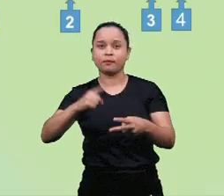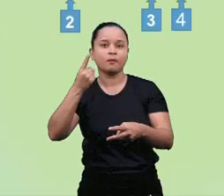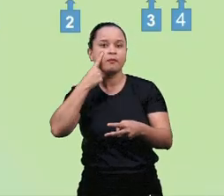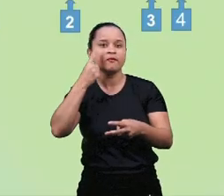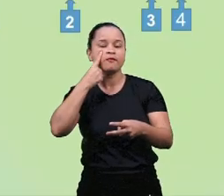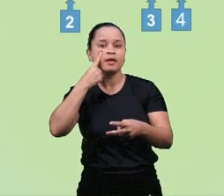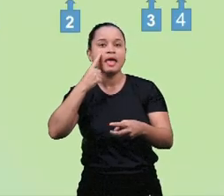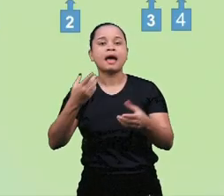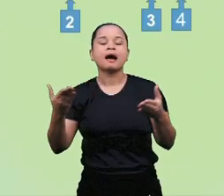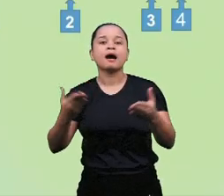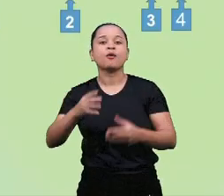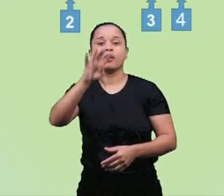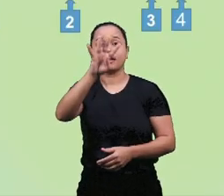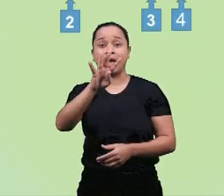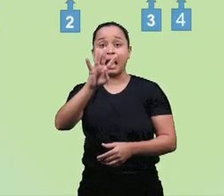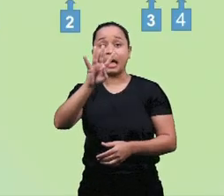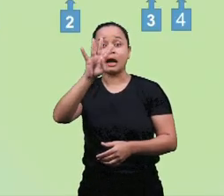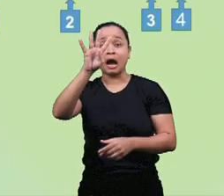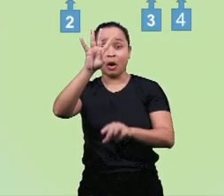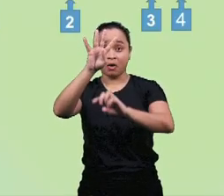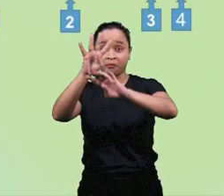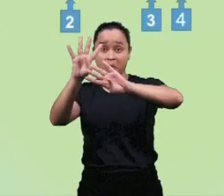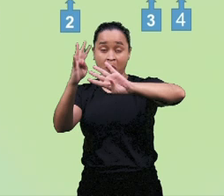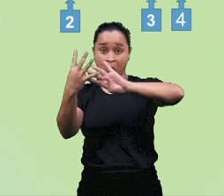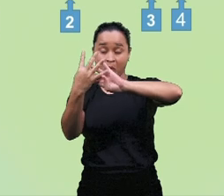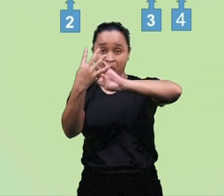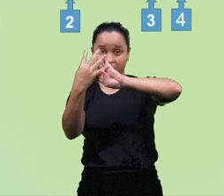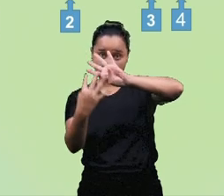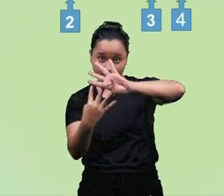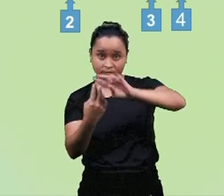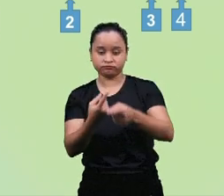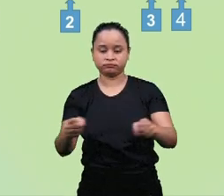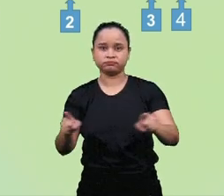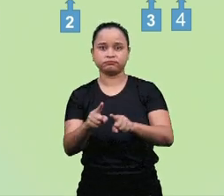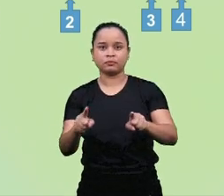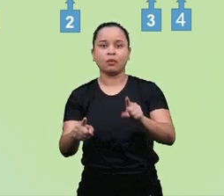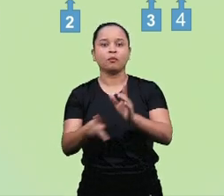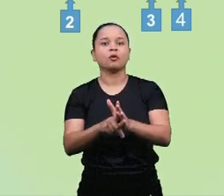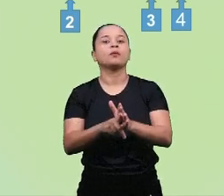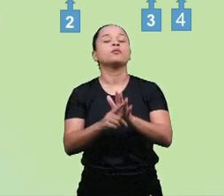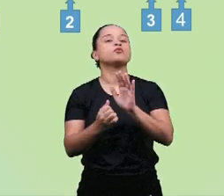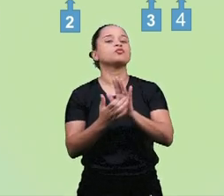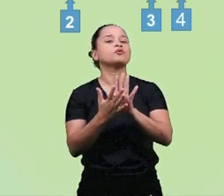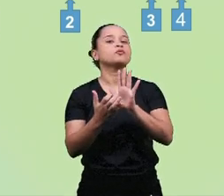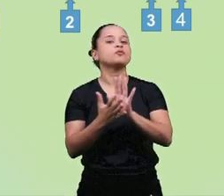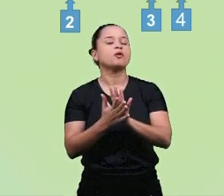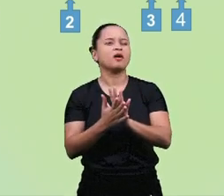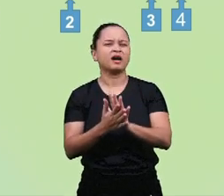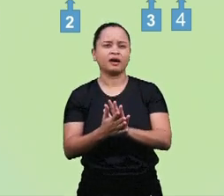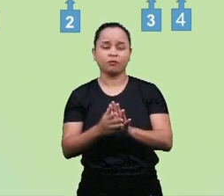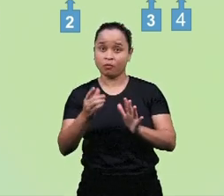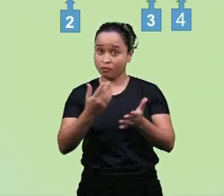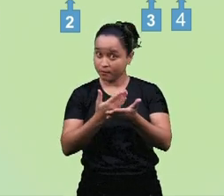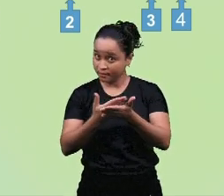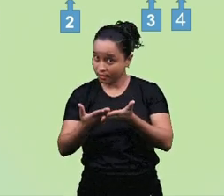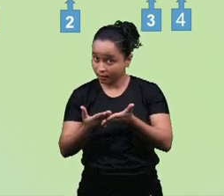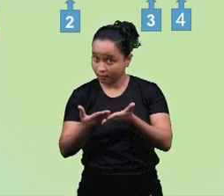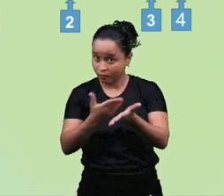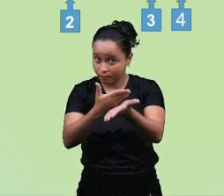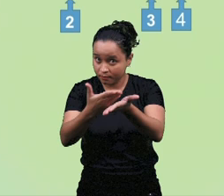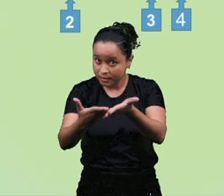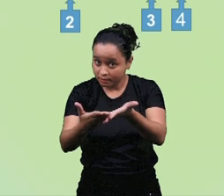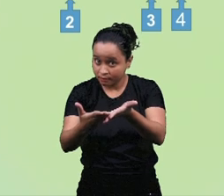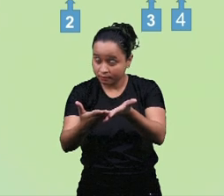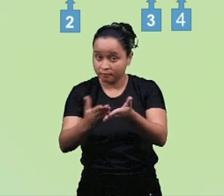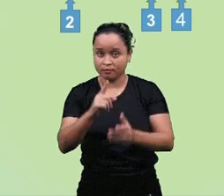Nous allons apprendre de manière simplifiée l'introduction de la louange. Vient vers le milieu.